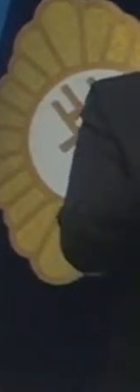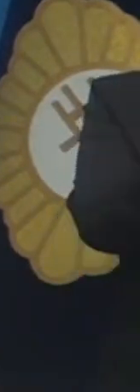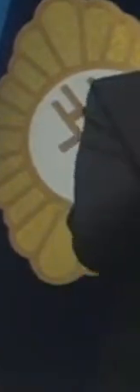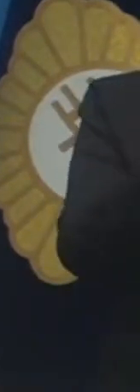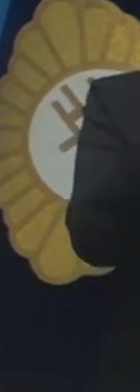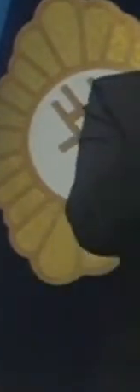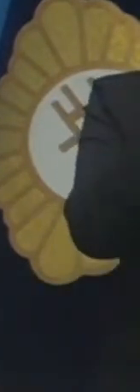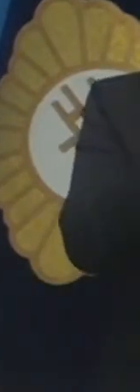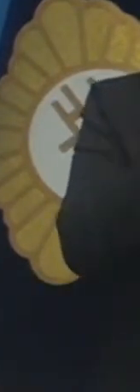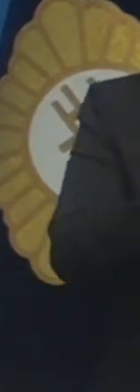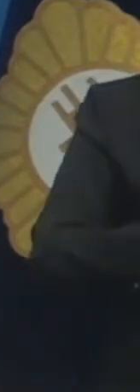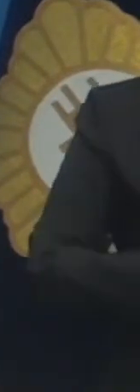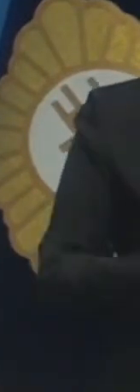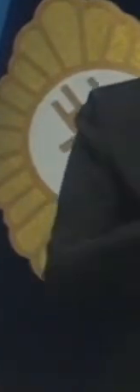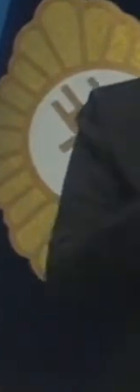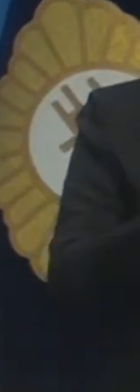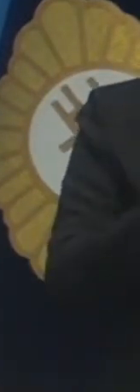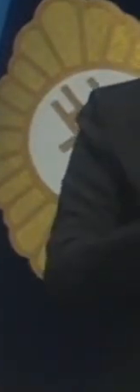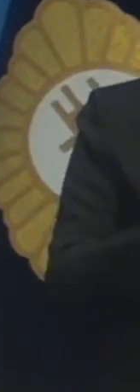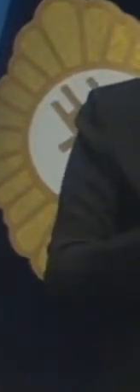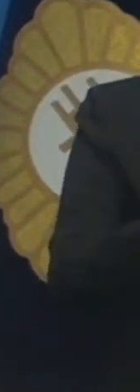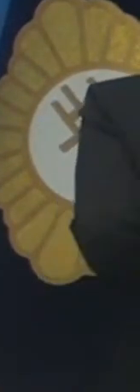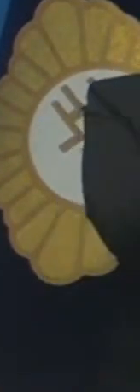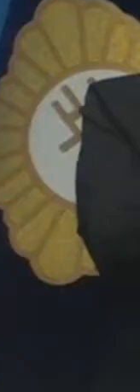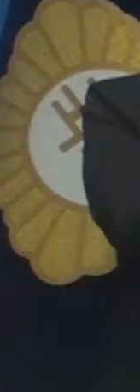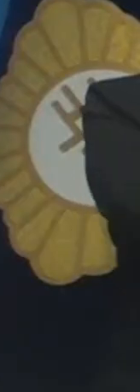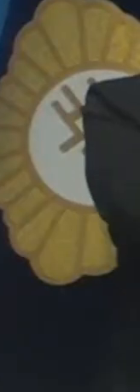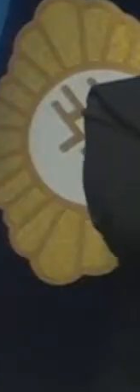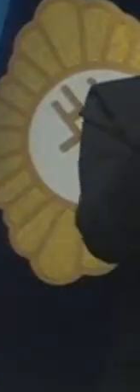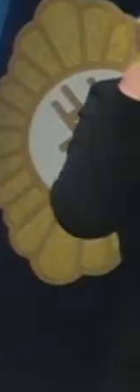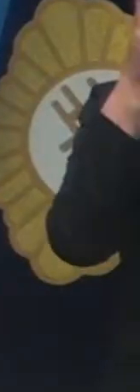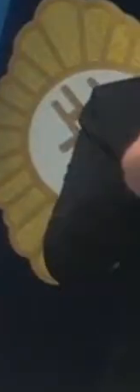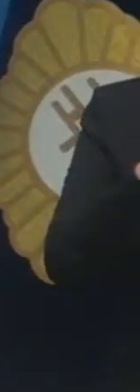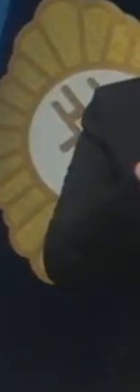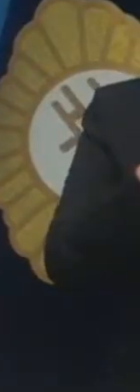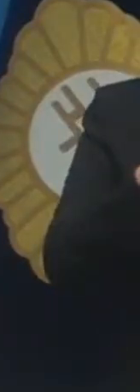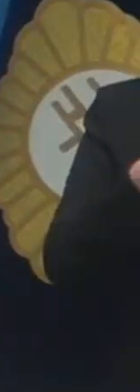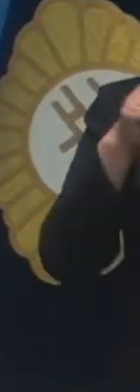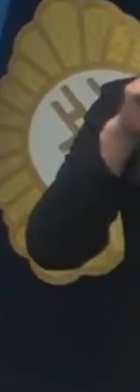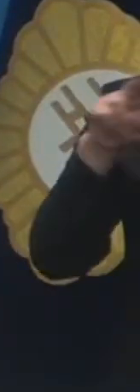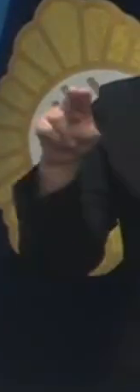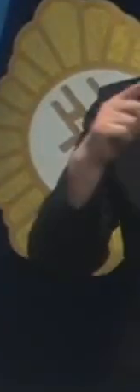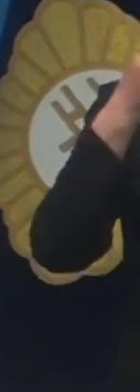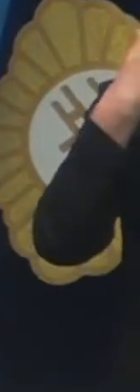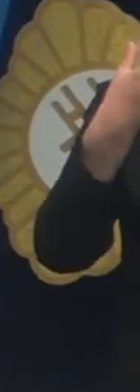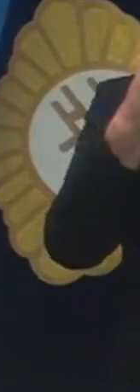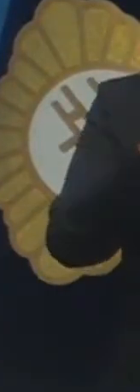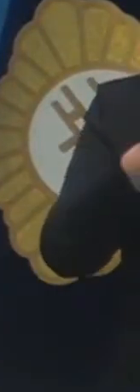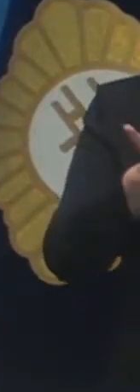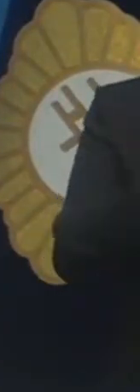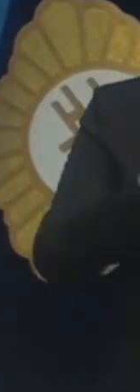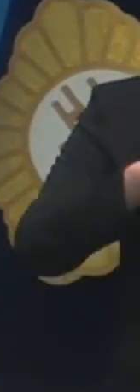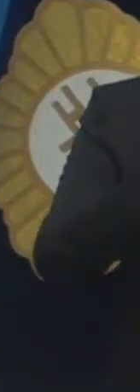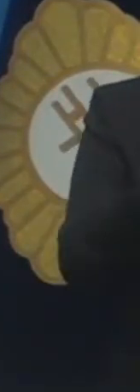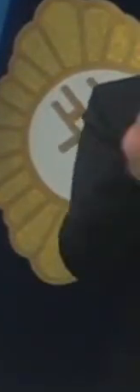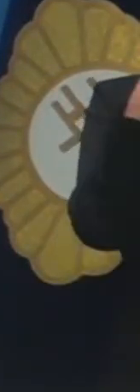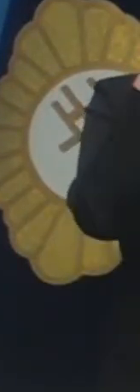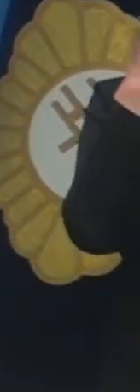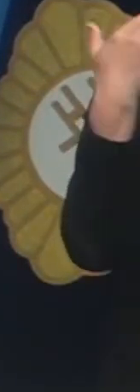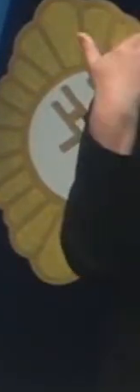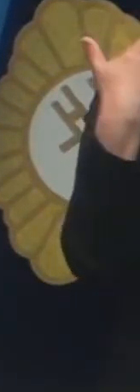규정하고 있습니다. 오늘 김건희의 석사학위 박탈이 확정되면 국민대는 원인 유효가